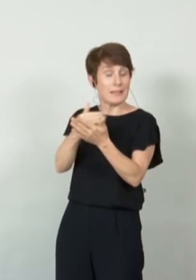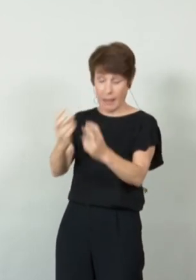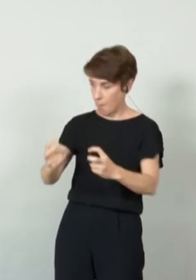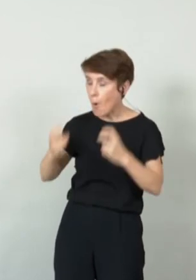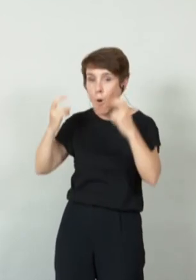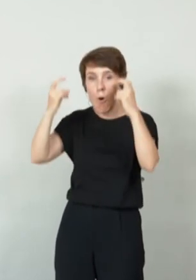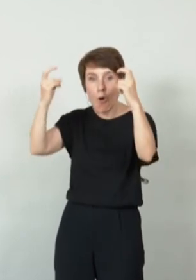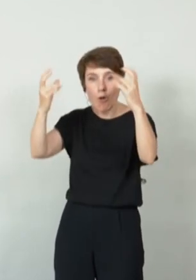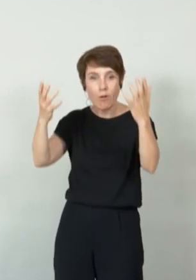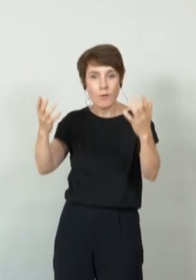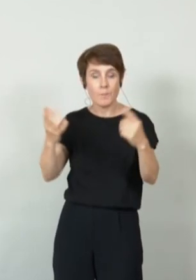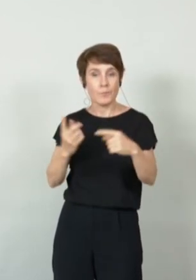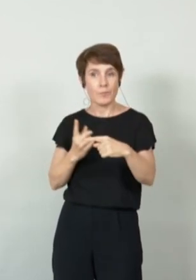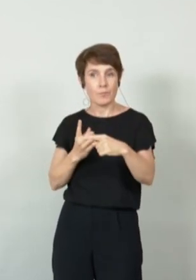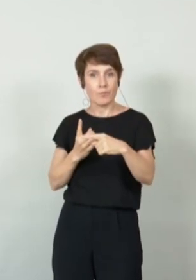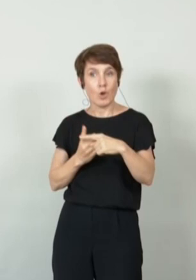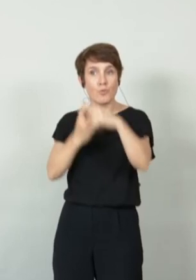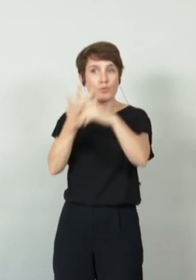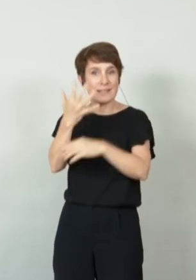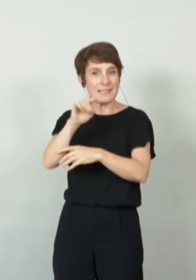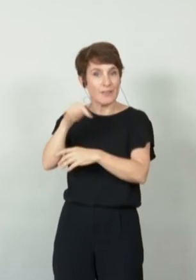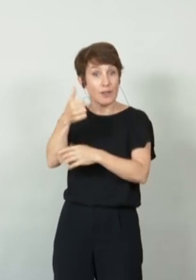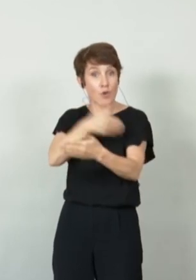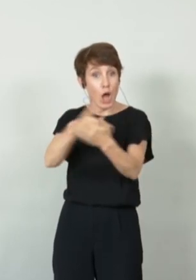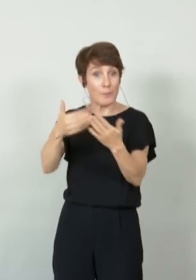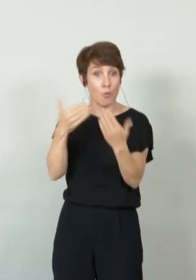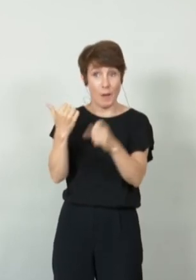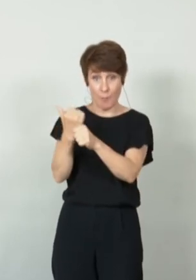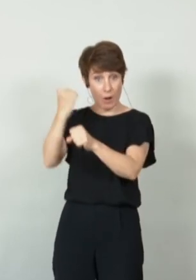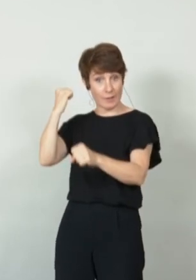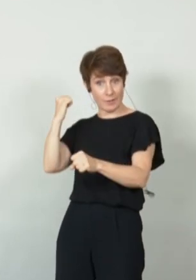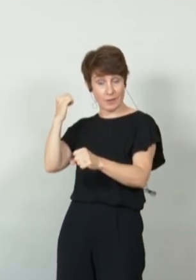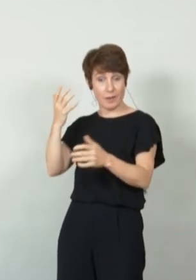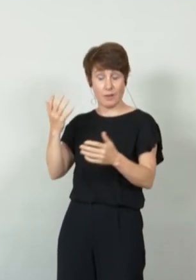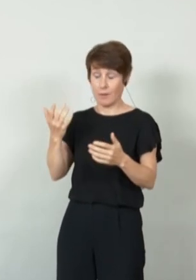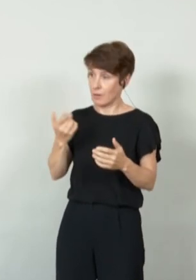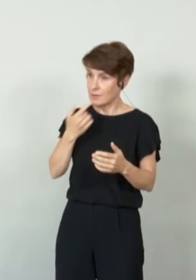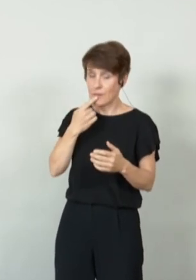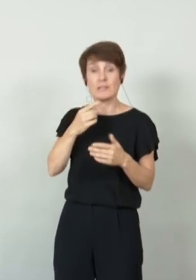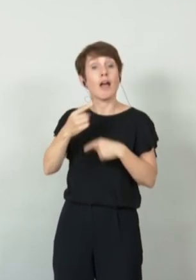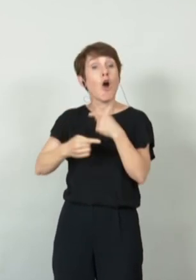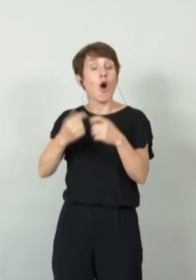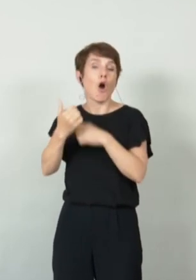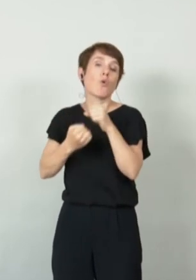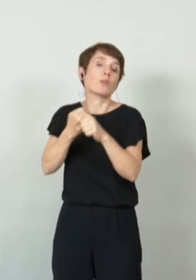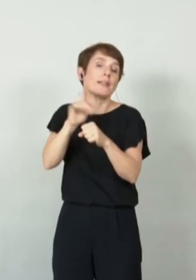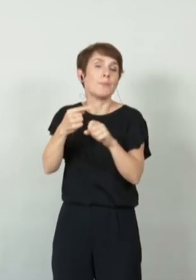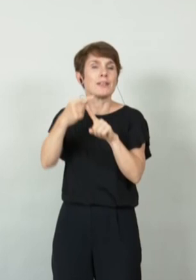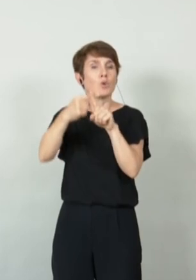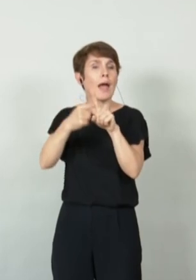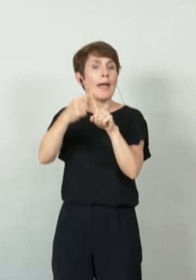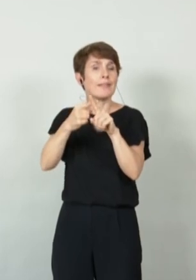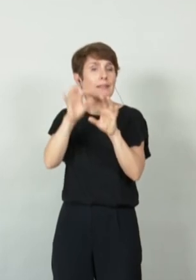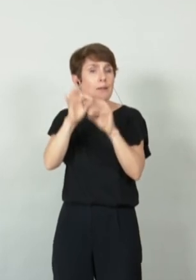prévu au BP et 5,1 millions de plus que l'année précédente la revalorisation du point d'indice en cours d'année n'était pas anticipable au moment du vote du BP